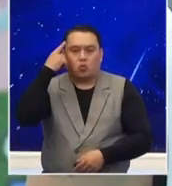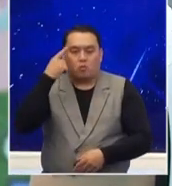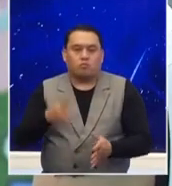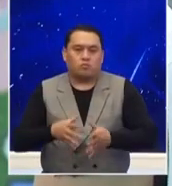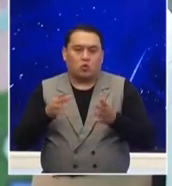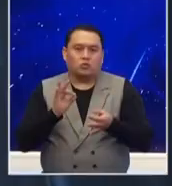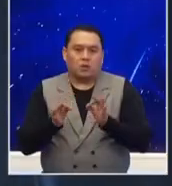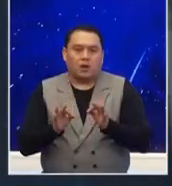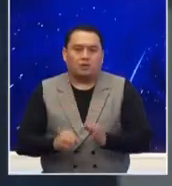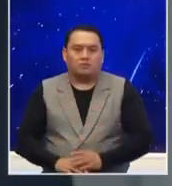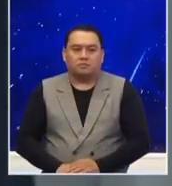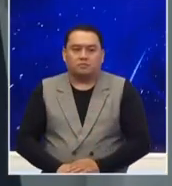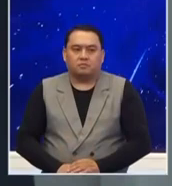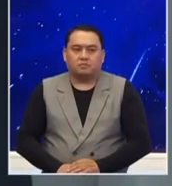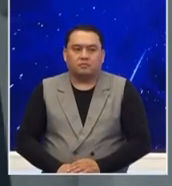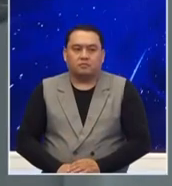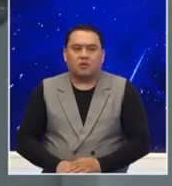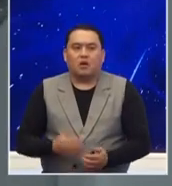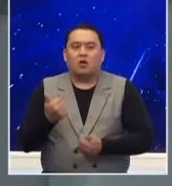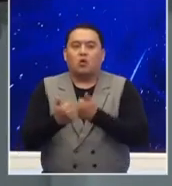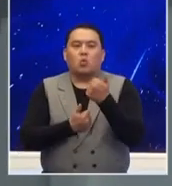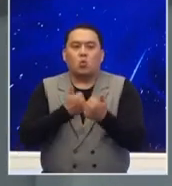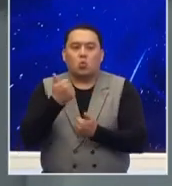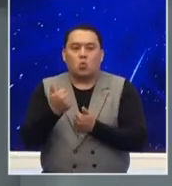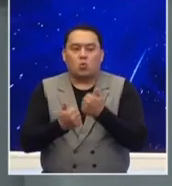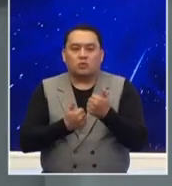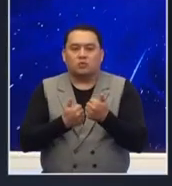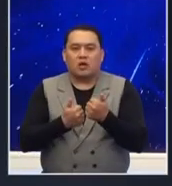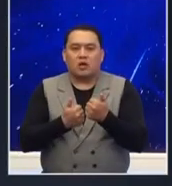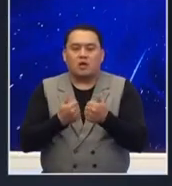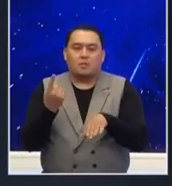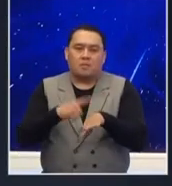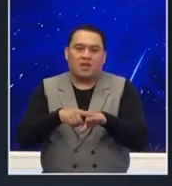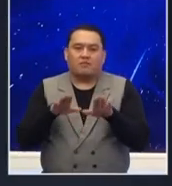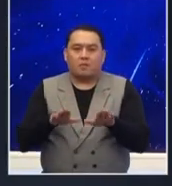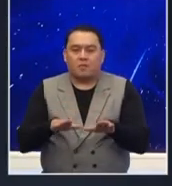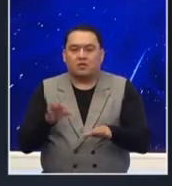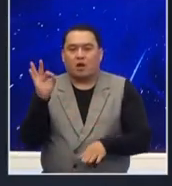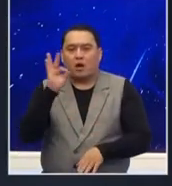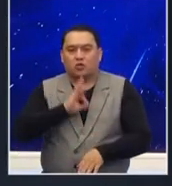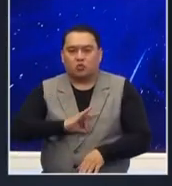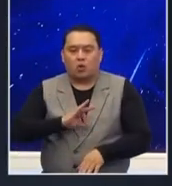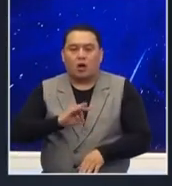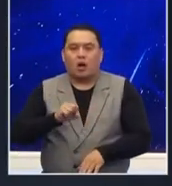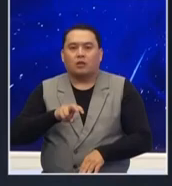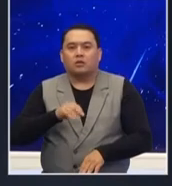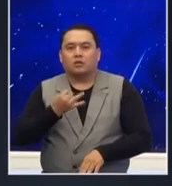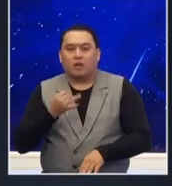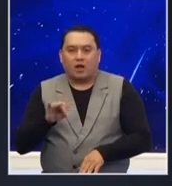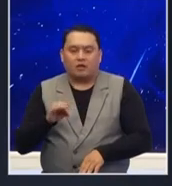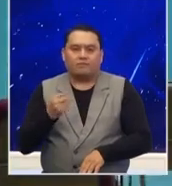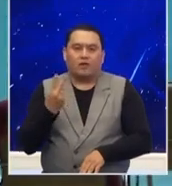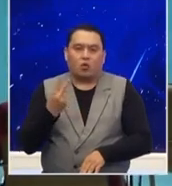больше, чем нормально. В борьбе за лидерство турнирная таблица выглядит следующим образом. На первом месте по очкам лидирует команда «Алтай», на втором